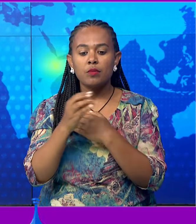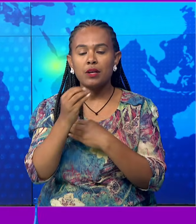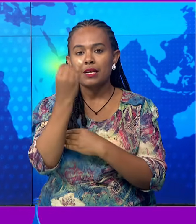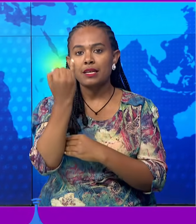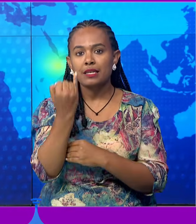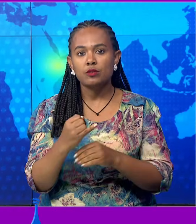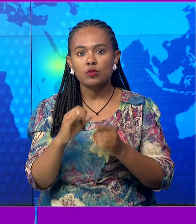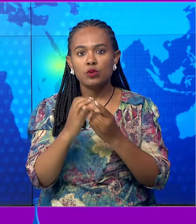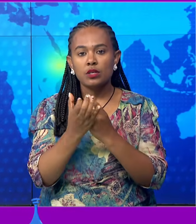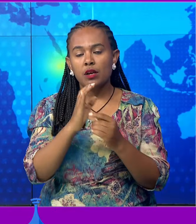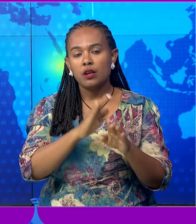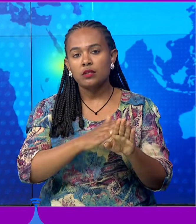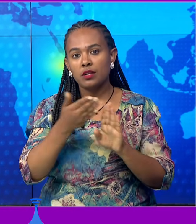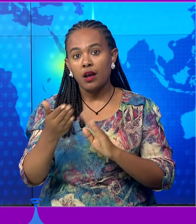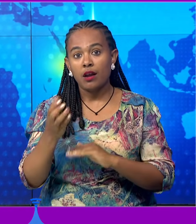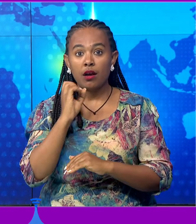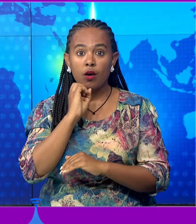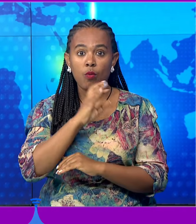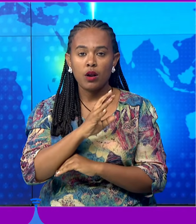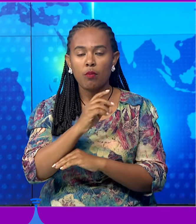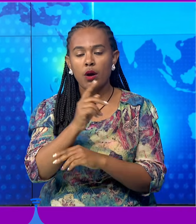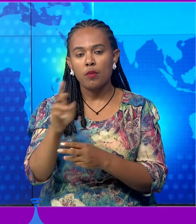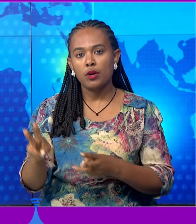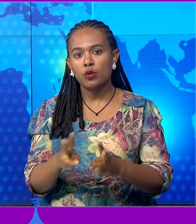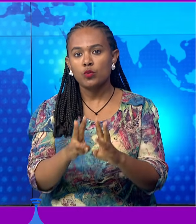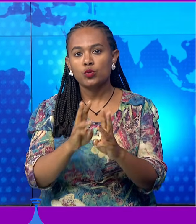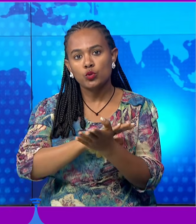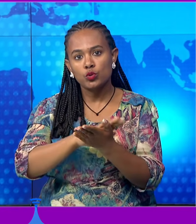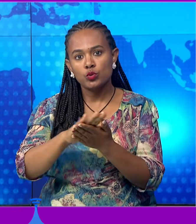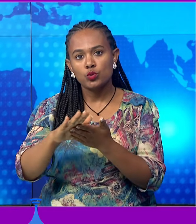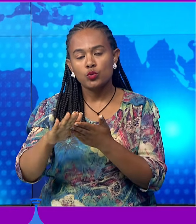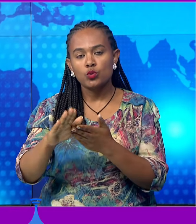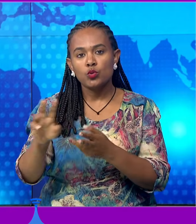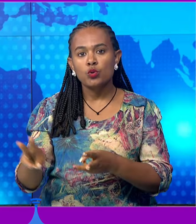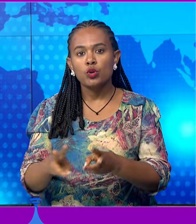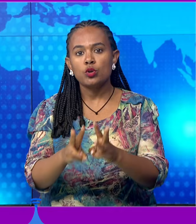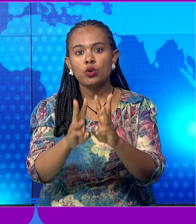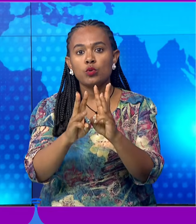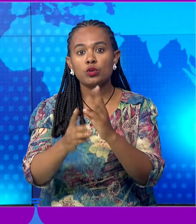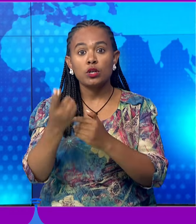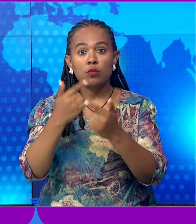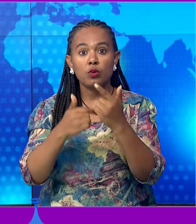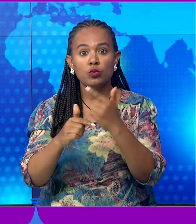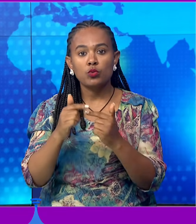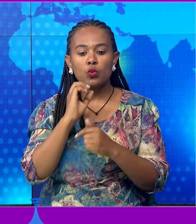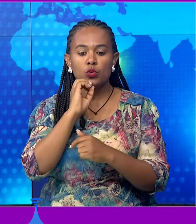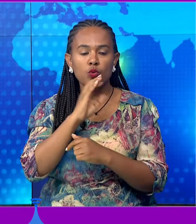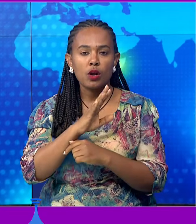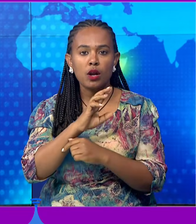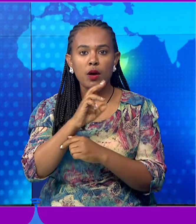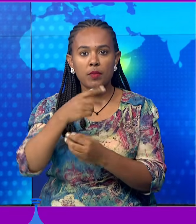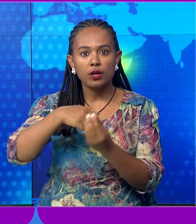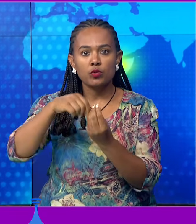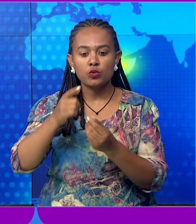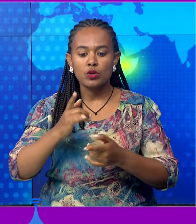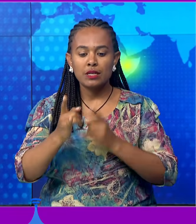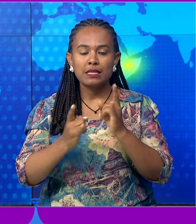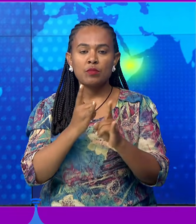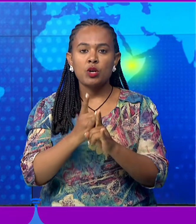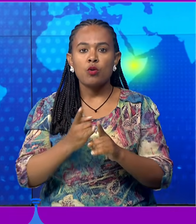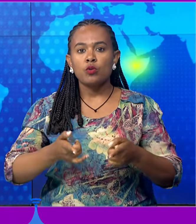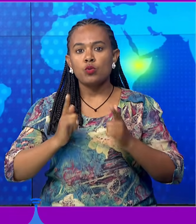አብዮትን አስተናግዳ ከአቧራማ መንገዶች ወደ ጽዱ ኮሪደሮች፣ ድባቴ ከተጫናቸው ጎስቋላ መንደሮች ወደ ዘመናዊ ኑሮና